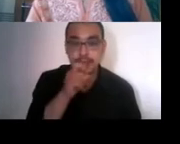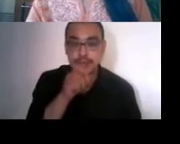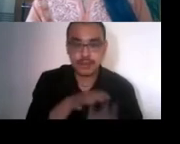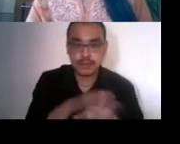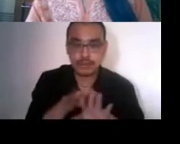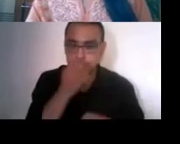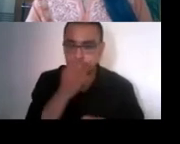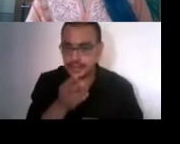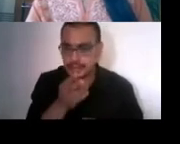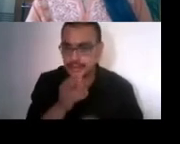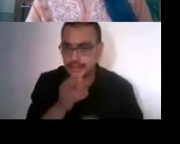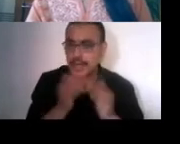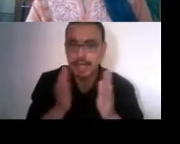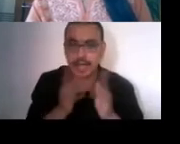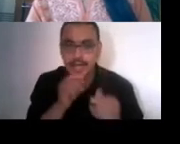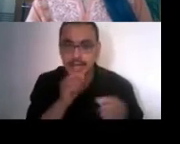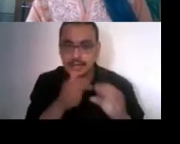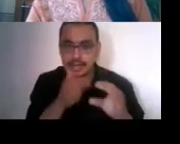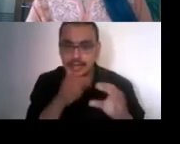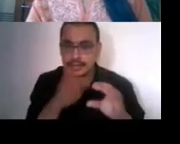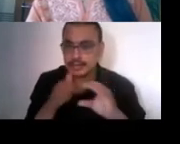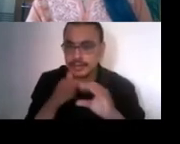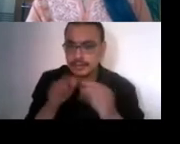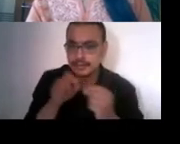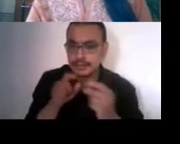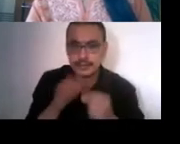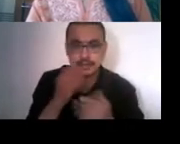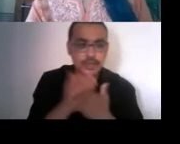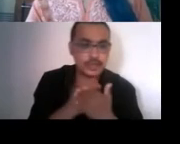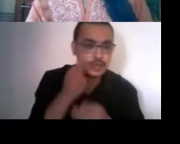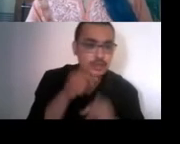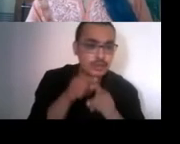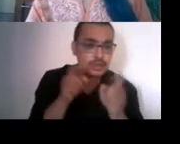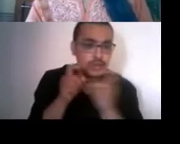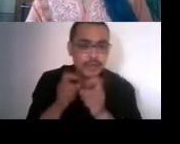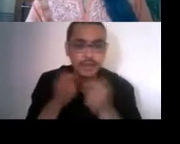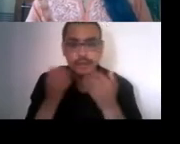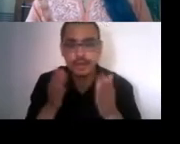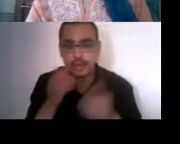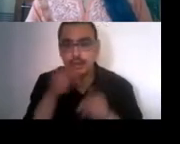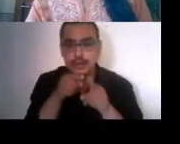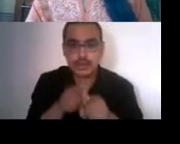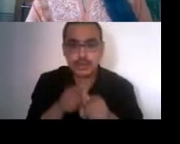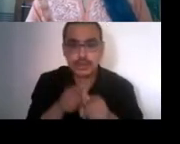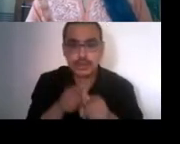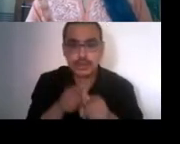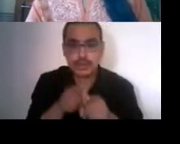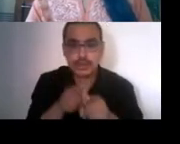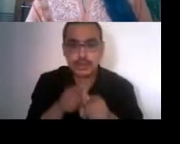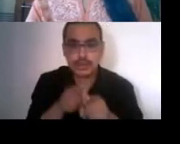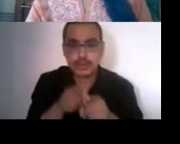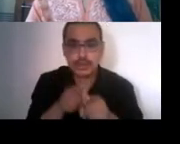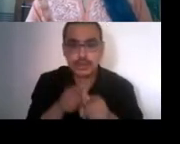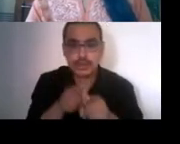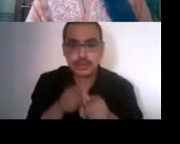कहाँ च्याटिङ कोसँग गर्यो के गर्यो कसो गर्यो कोसँग खबर गर्यो कोसँग जाने सल्लाह गरेको छ के गरेको छ हो